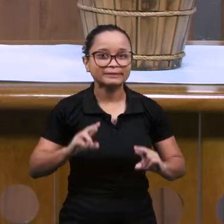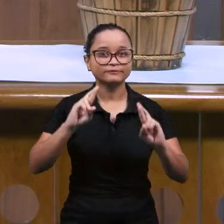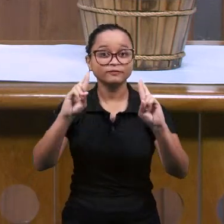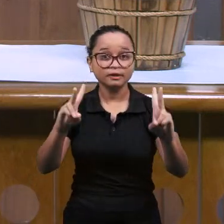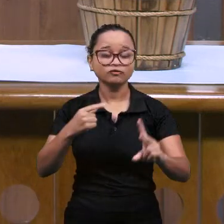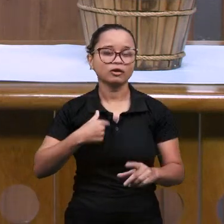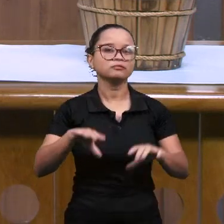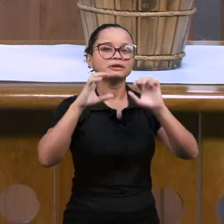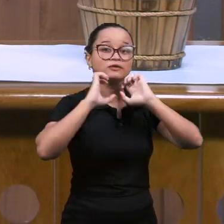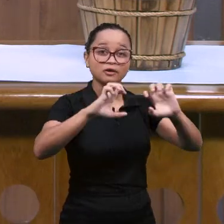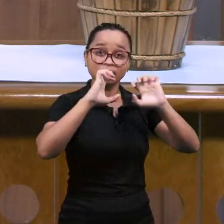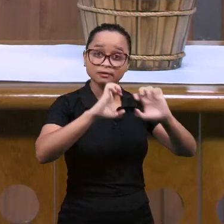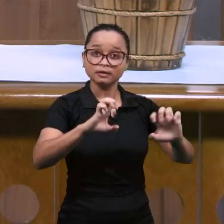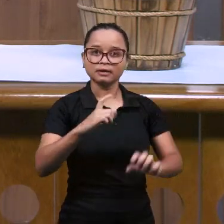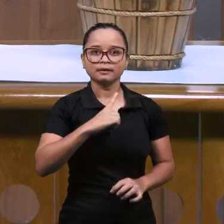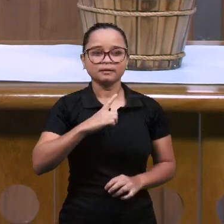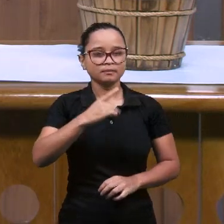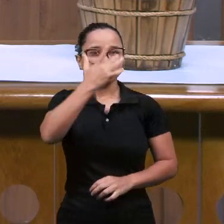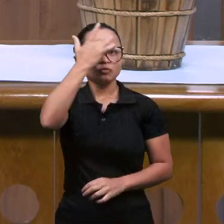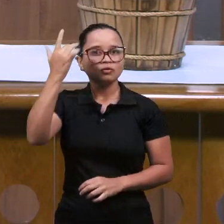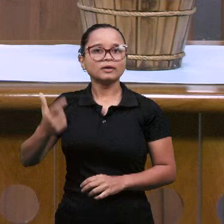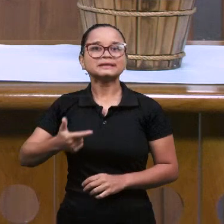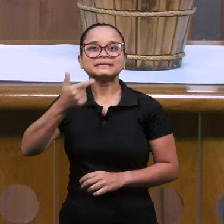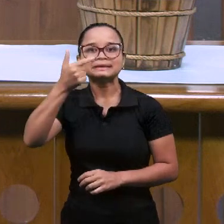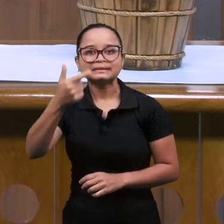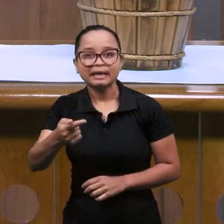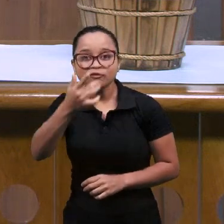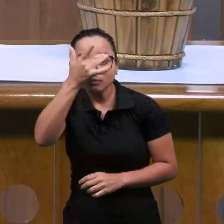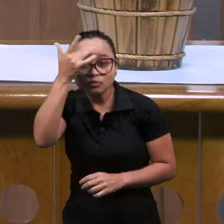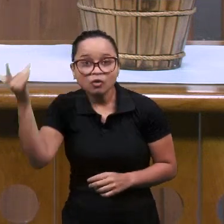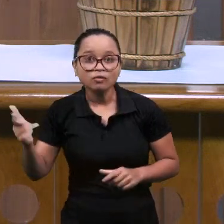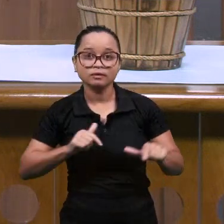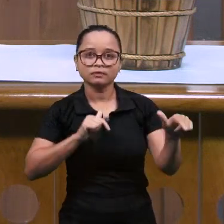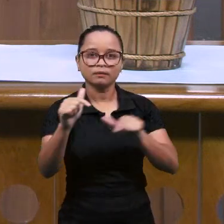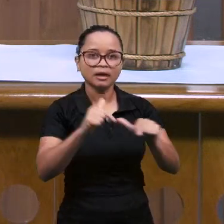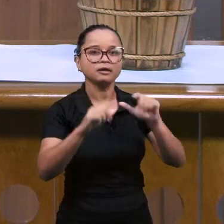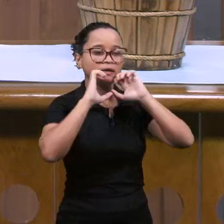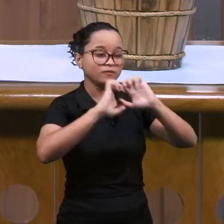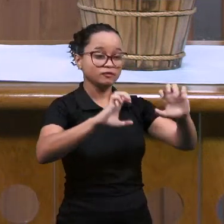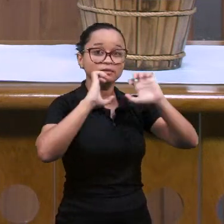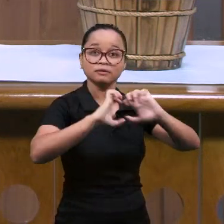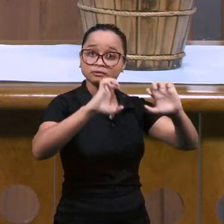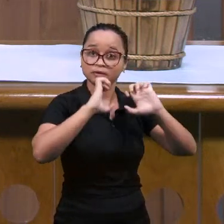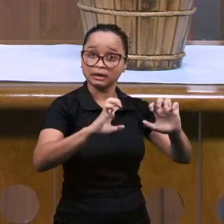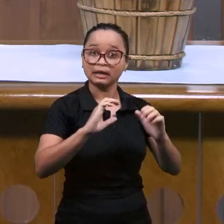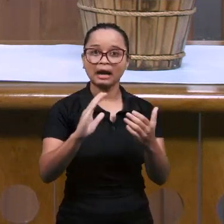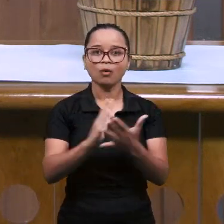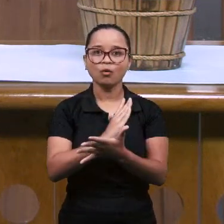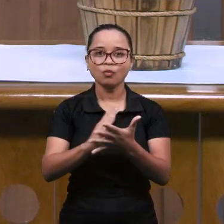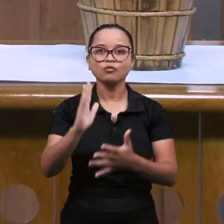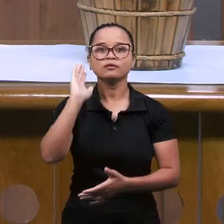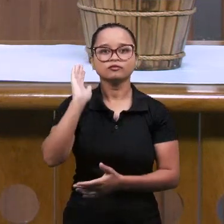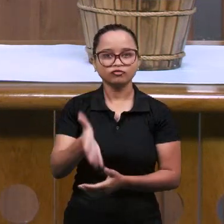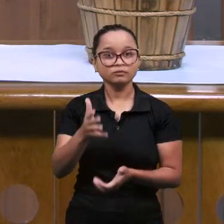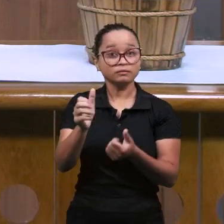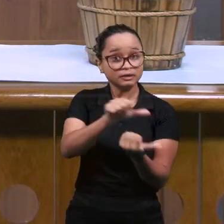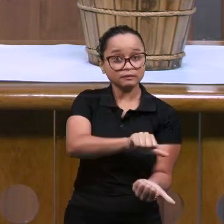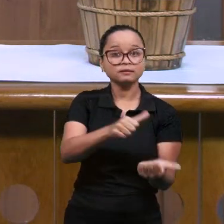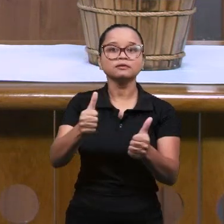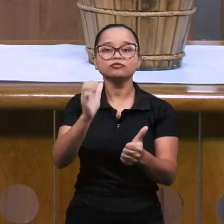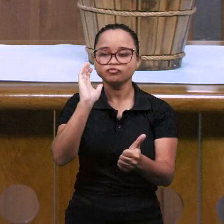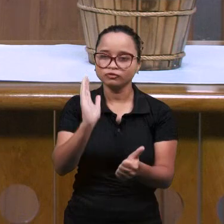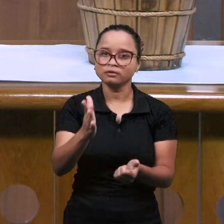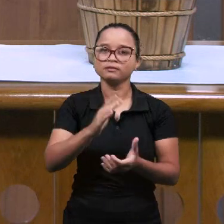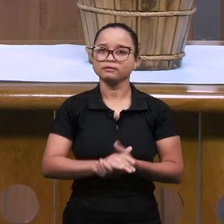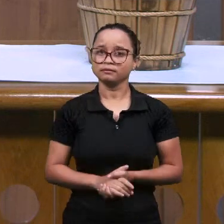évangélisent 7 personnes de la même répartition. D'autres et quelques-uns se sont baptisés déjà. Donc, il n'y a